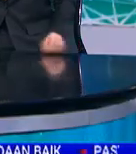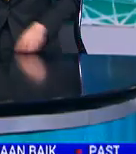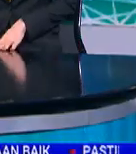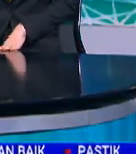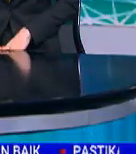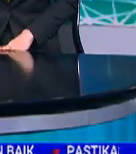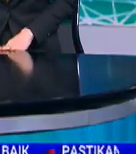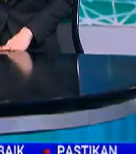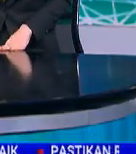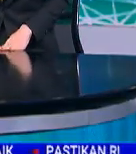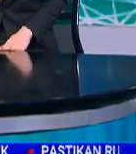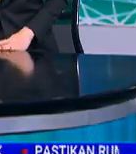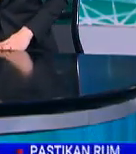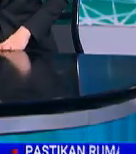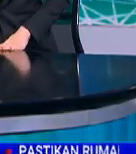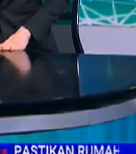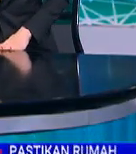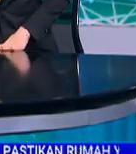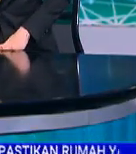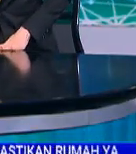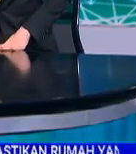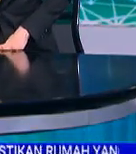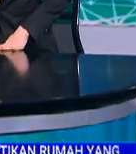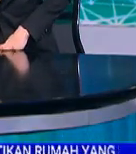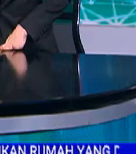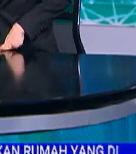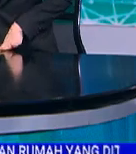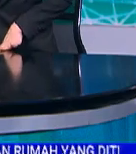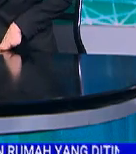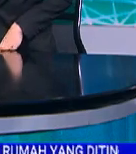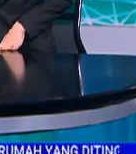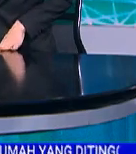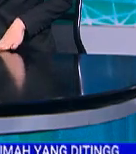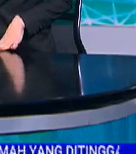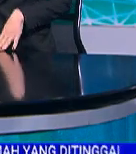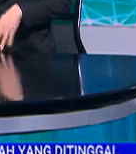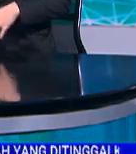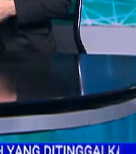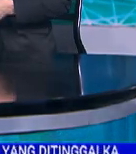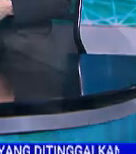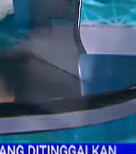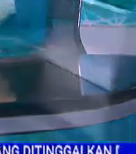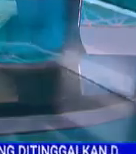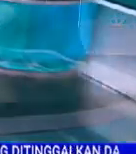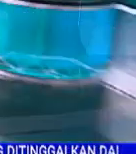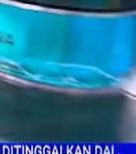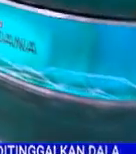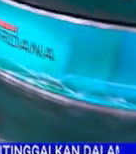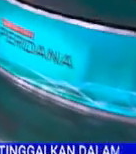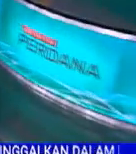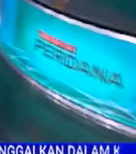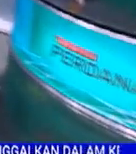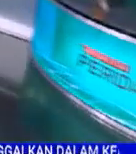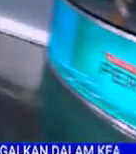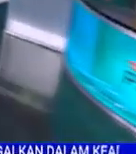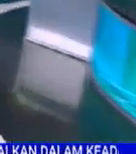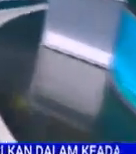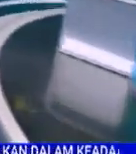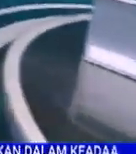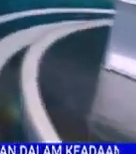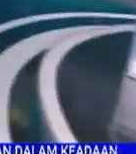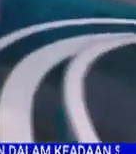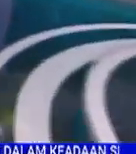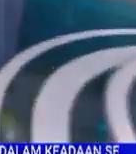Saudara, berita perdana diteruskan dengan edisi Sukan malam ini bersama rakan penyampai Syairul Islam. Syairul, teruskan. Baik.